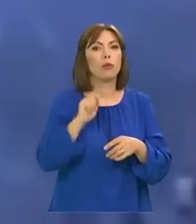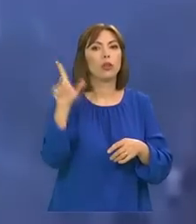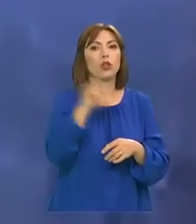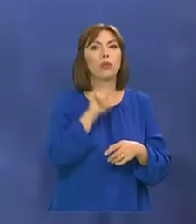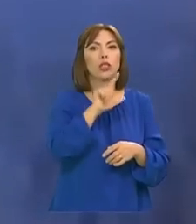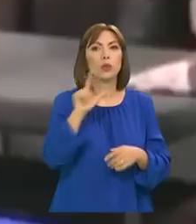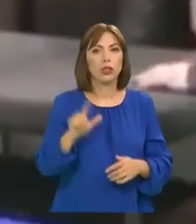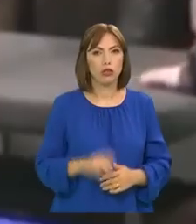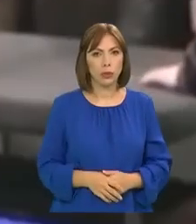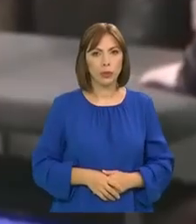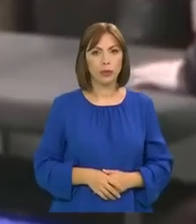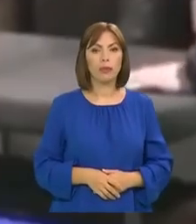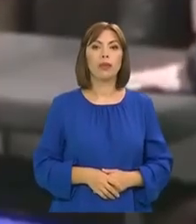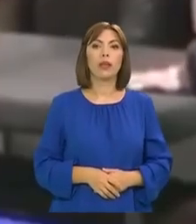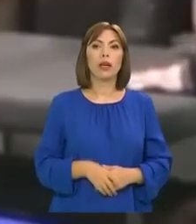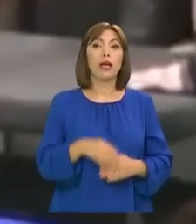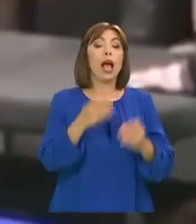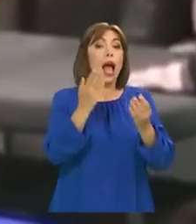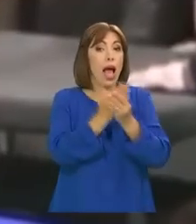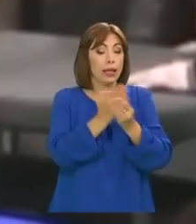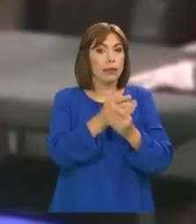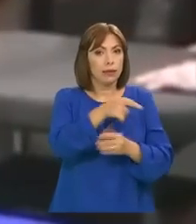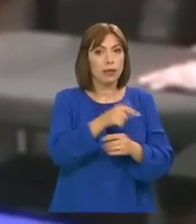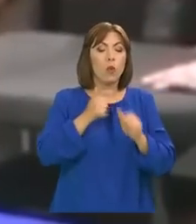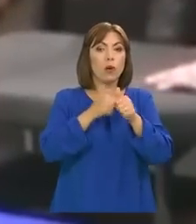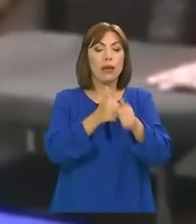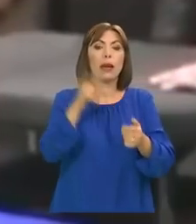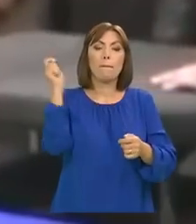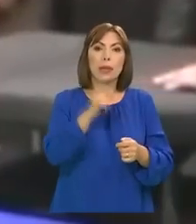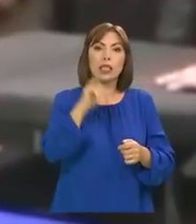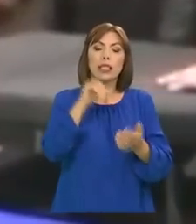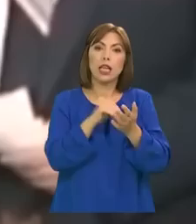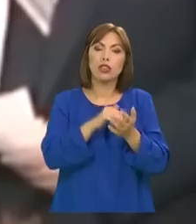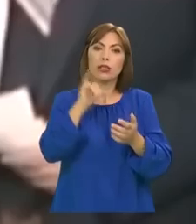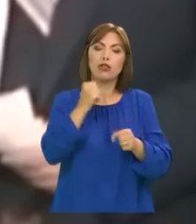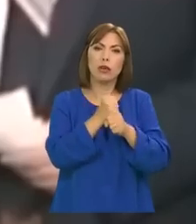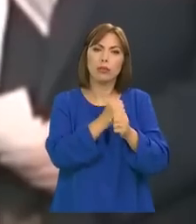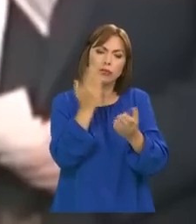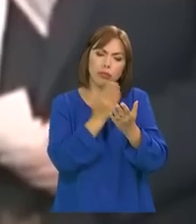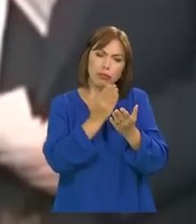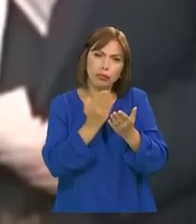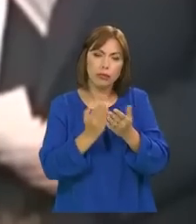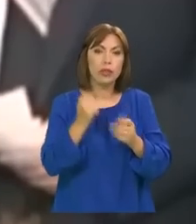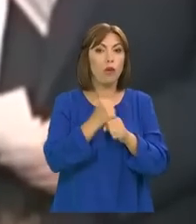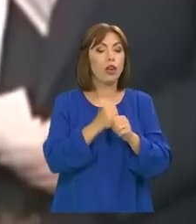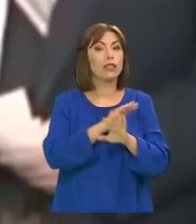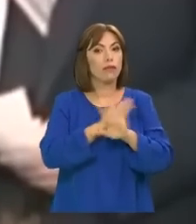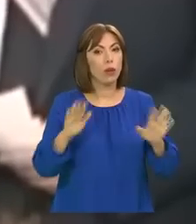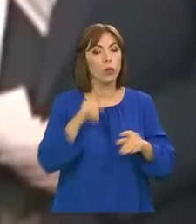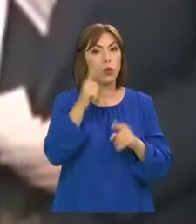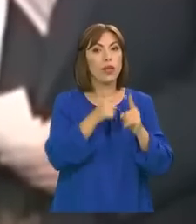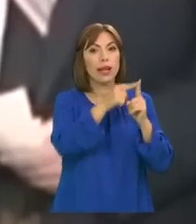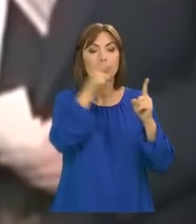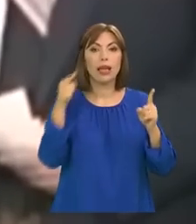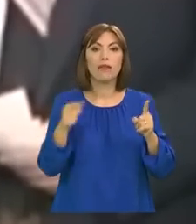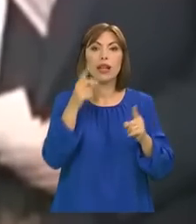februarie 2022. Actele de urmărire penală necesare și redactarea rechizitoriului au fost efectuate într-un interval